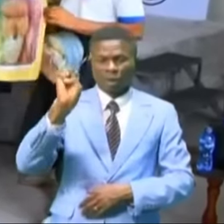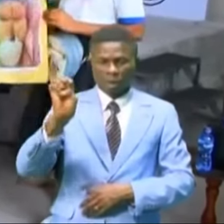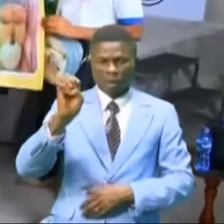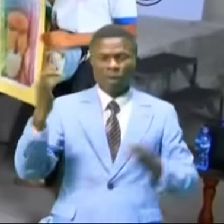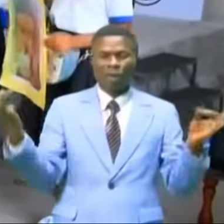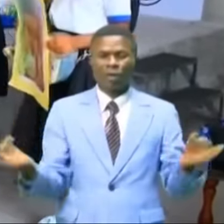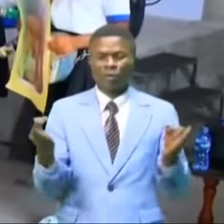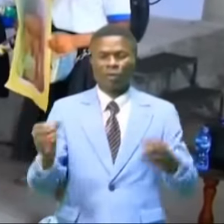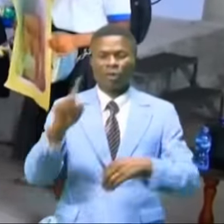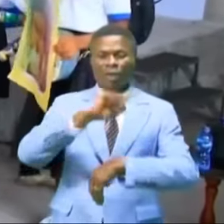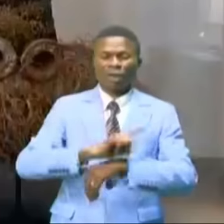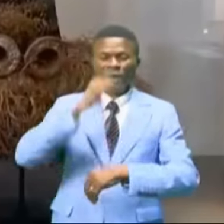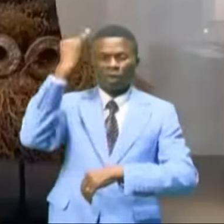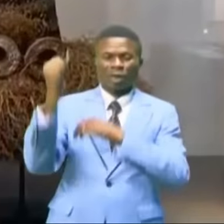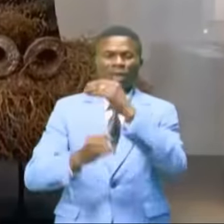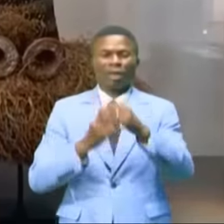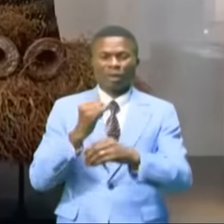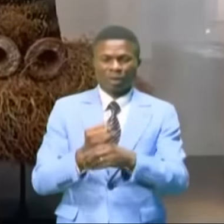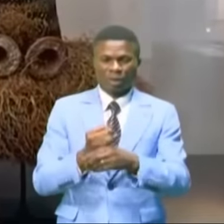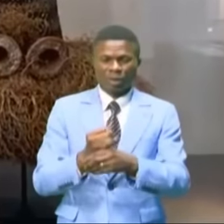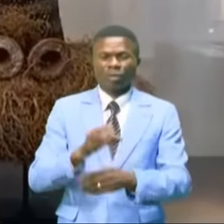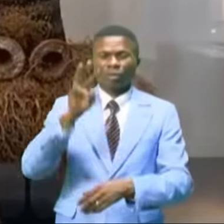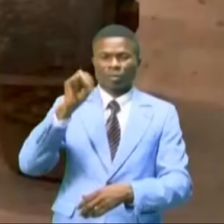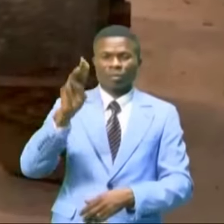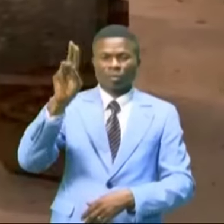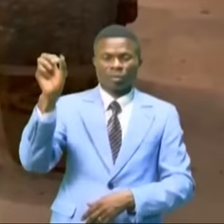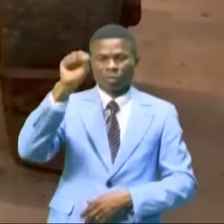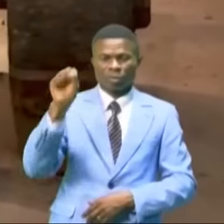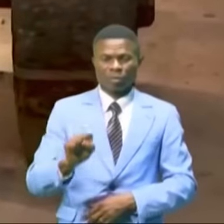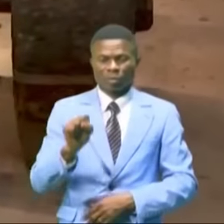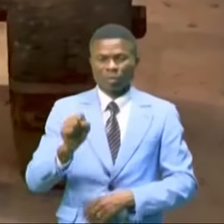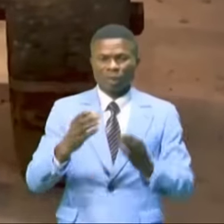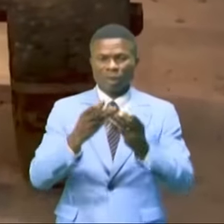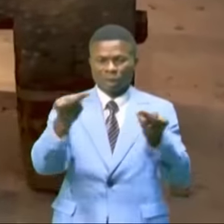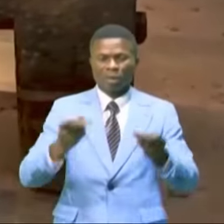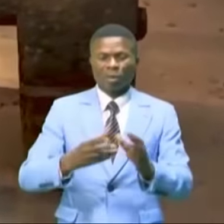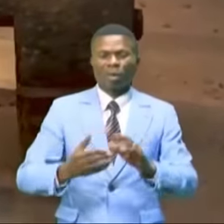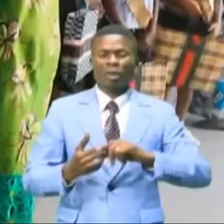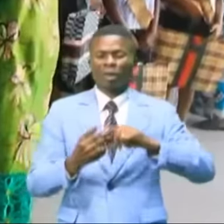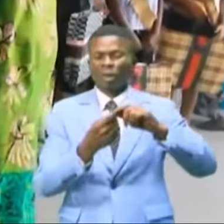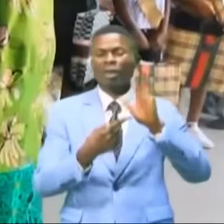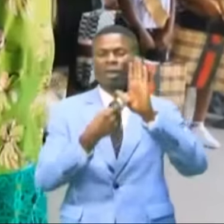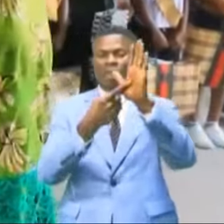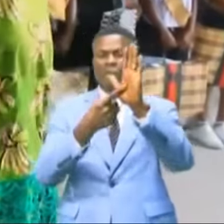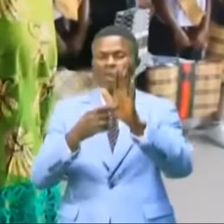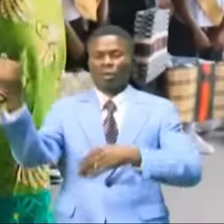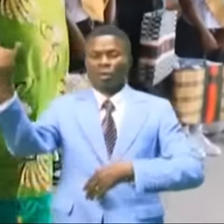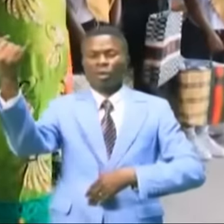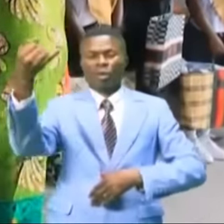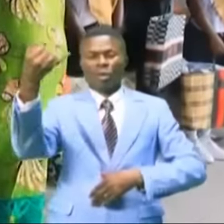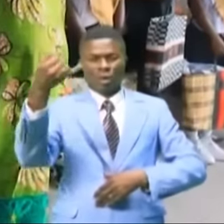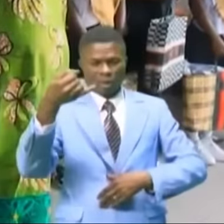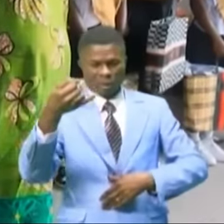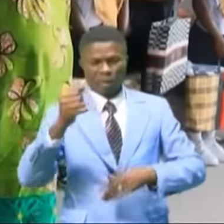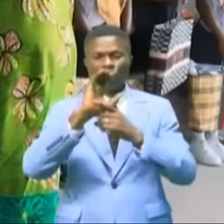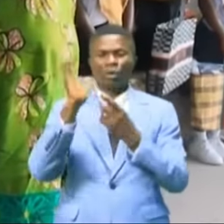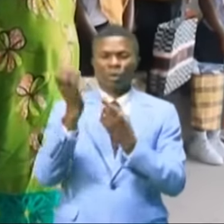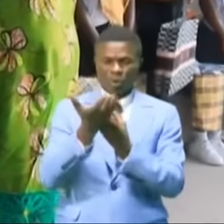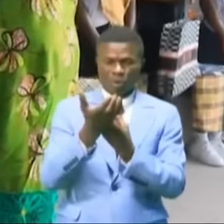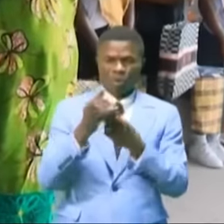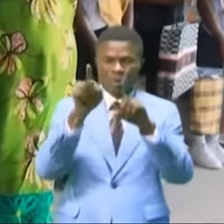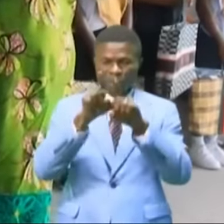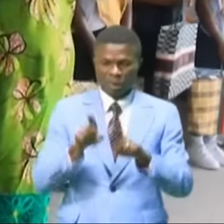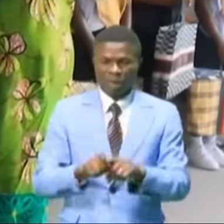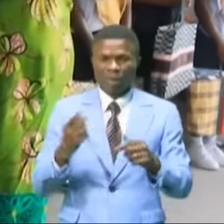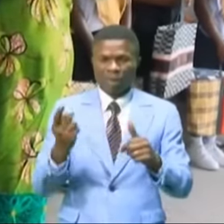célébrer cette journée internationale. Le musée cadre par excellence d'exposition d'œuvres d'art culturelles, mais aussi et